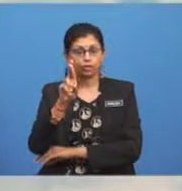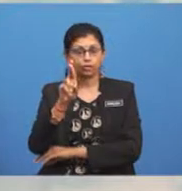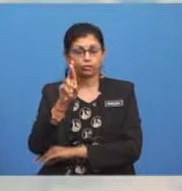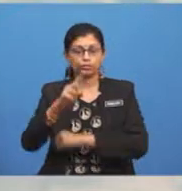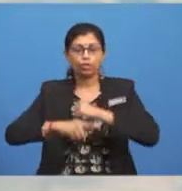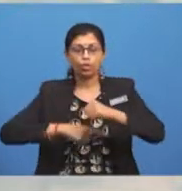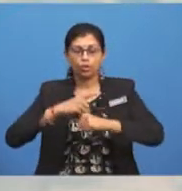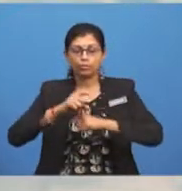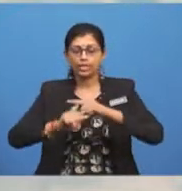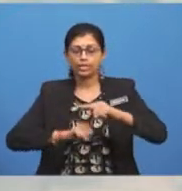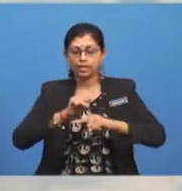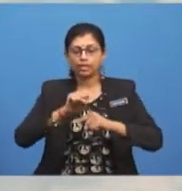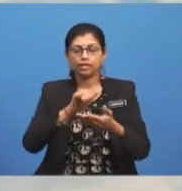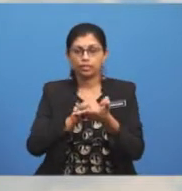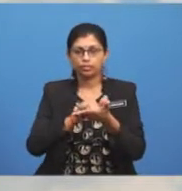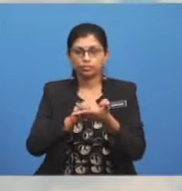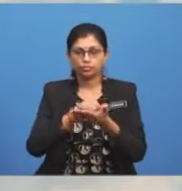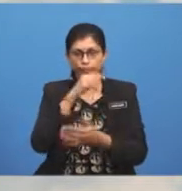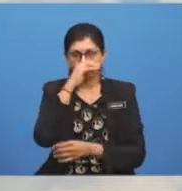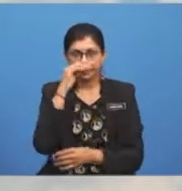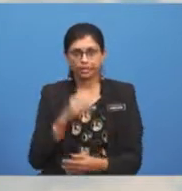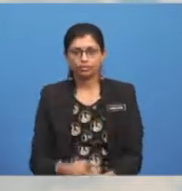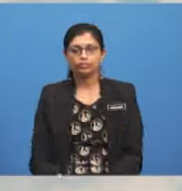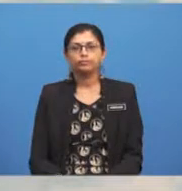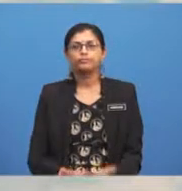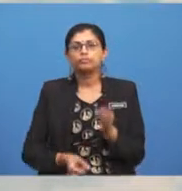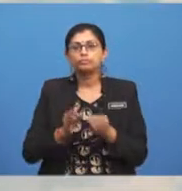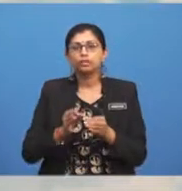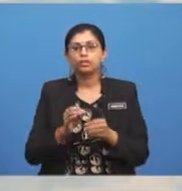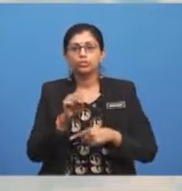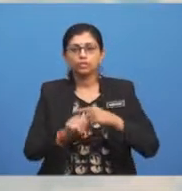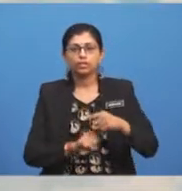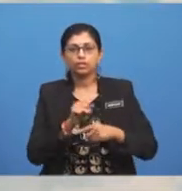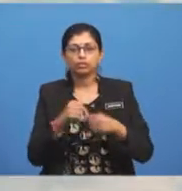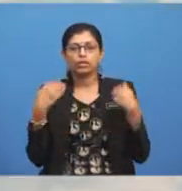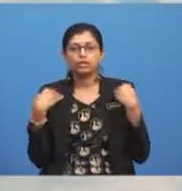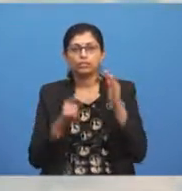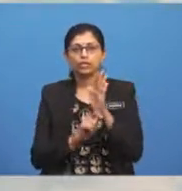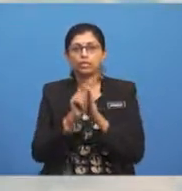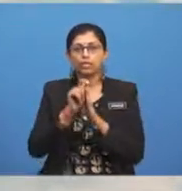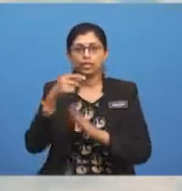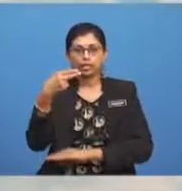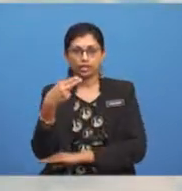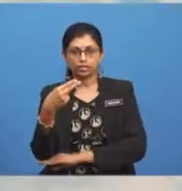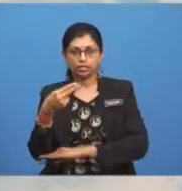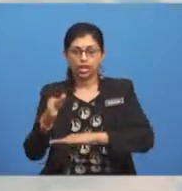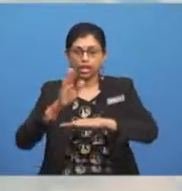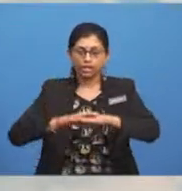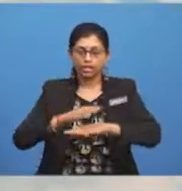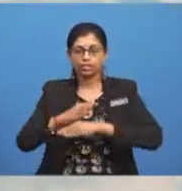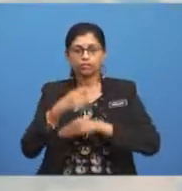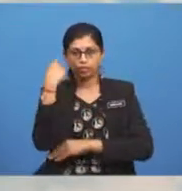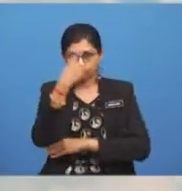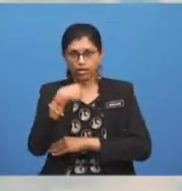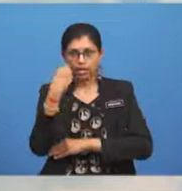satelit tersebut. Jika sebuah satelit berada pada ketinggian H di atas